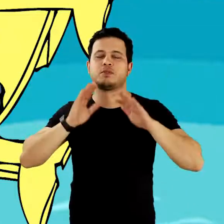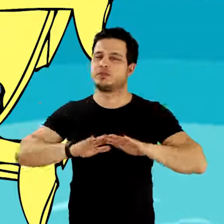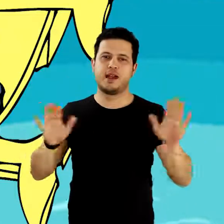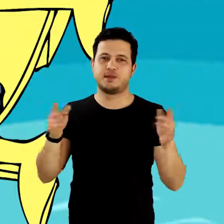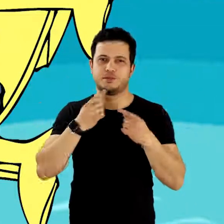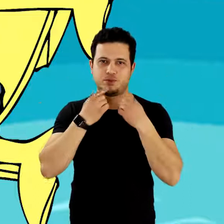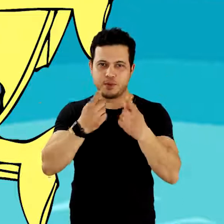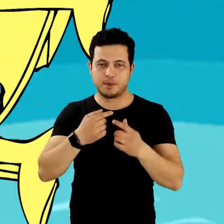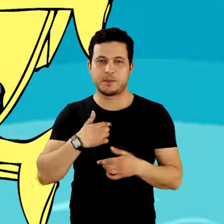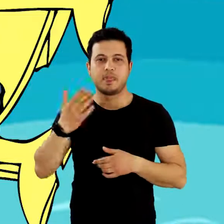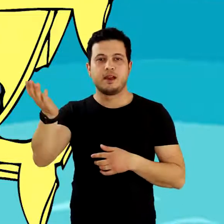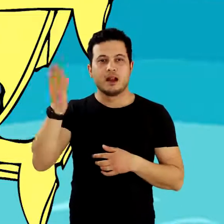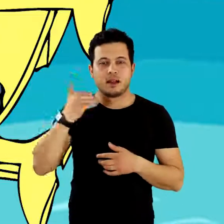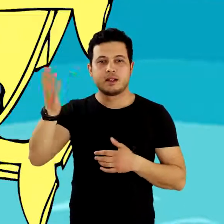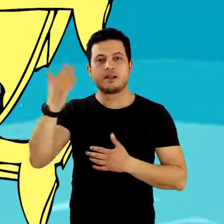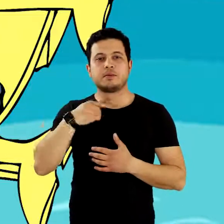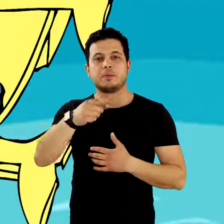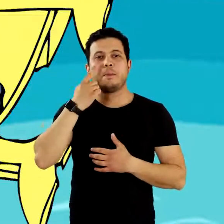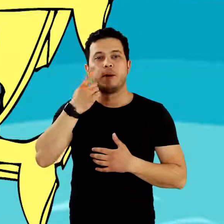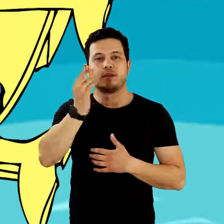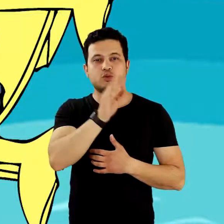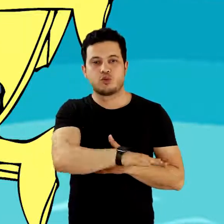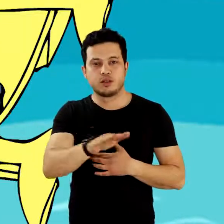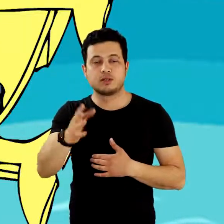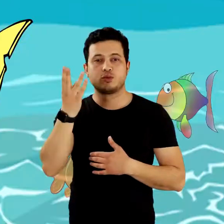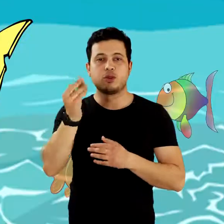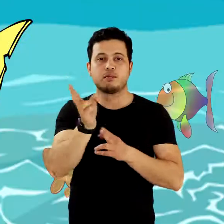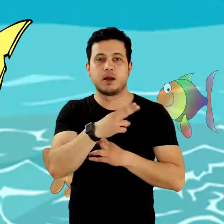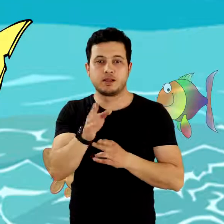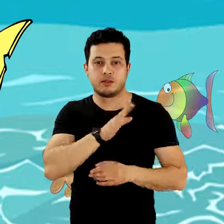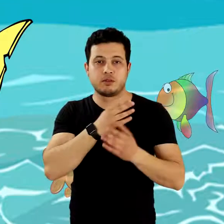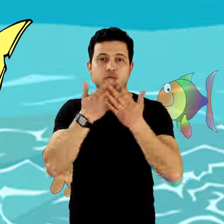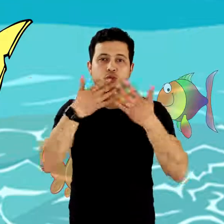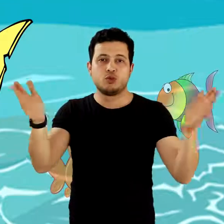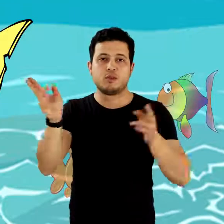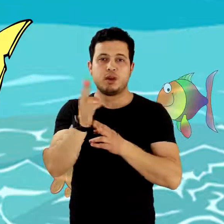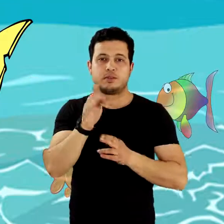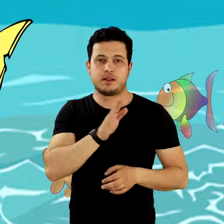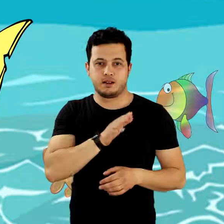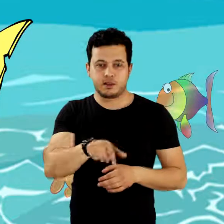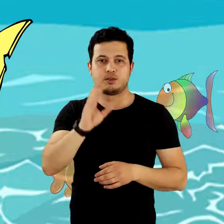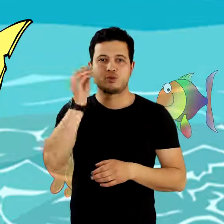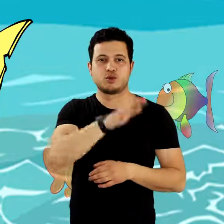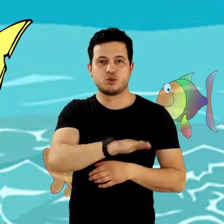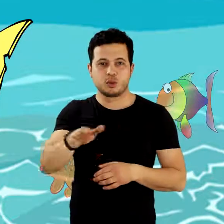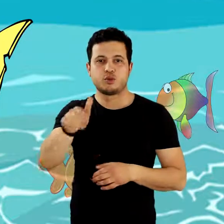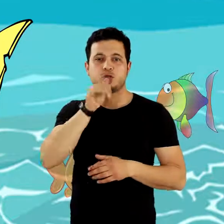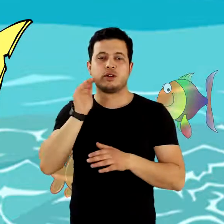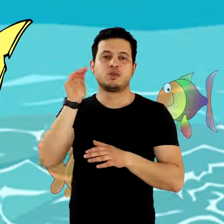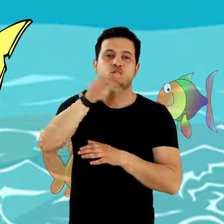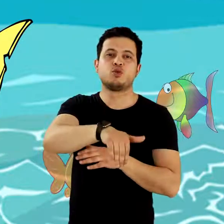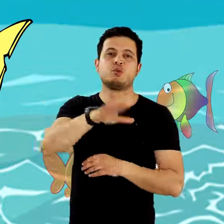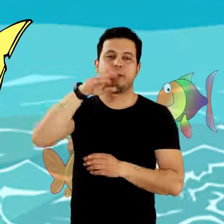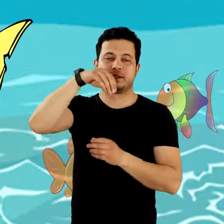Hey, hey! Bakın çocuklar, bir sürü balık hem de kocamanlar. Çocuklar göle düşmemek